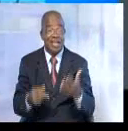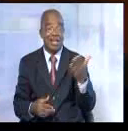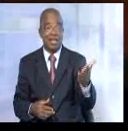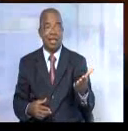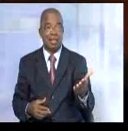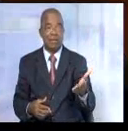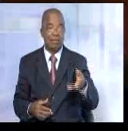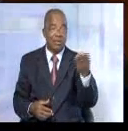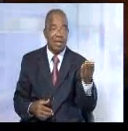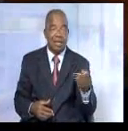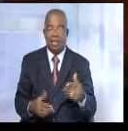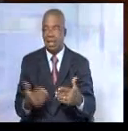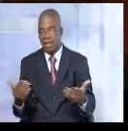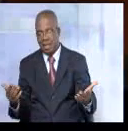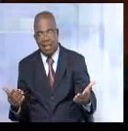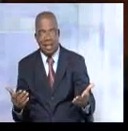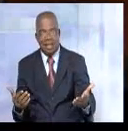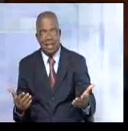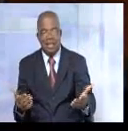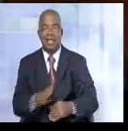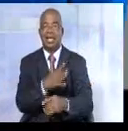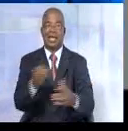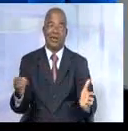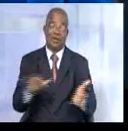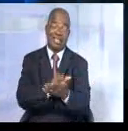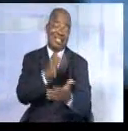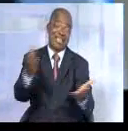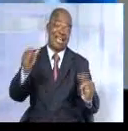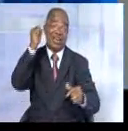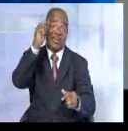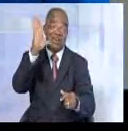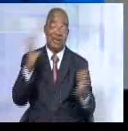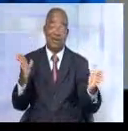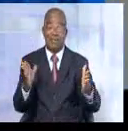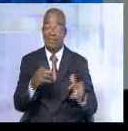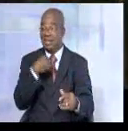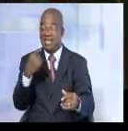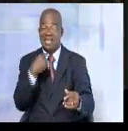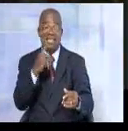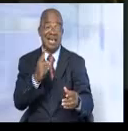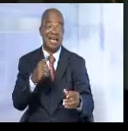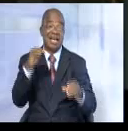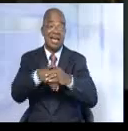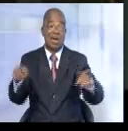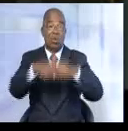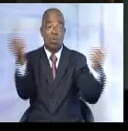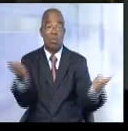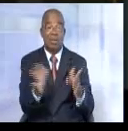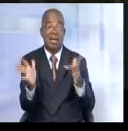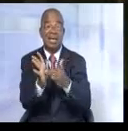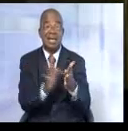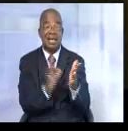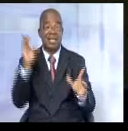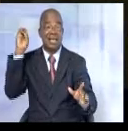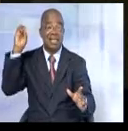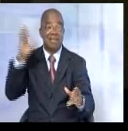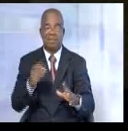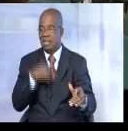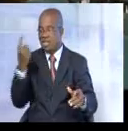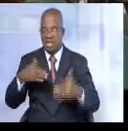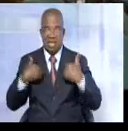Un scrutin remporté par Angela Merkel à la tête des chrétiens démocrates avec 42,3% des